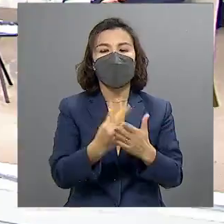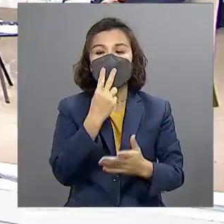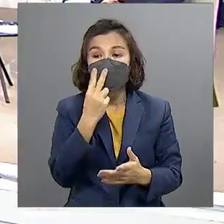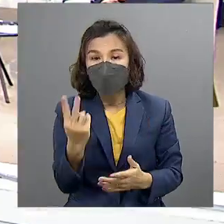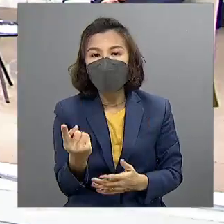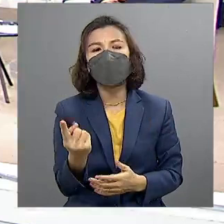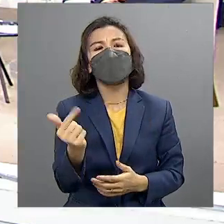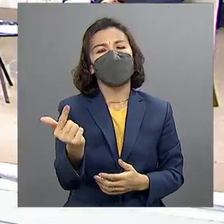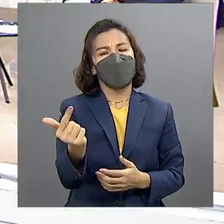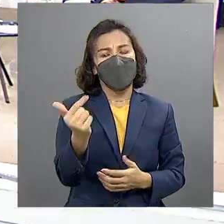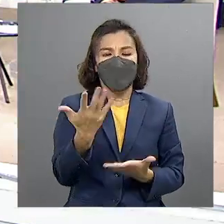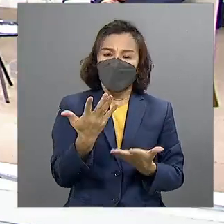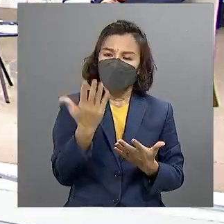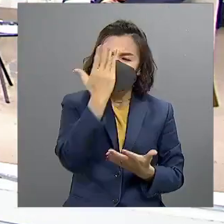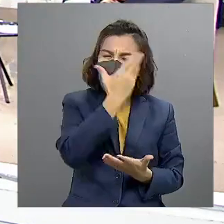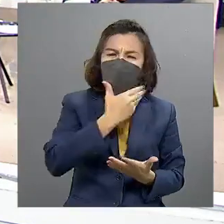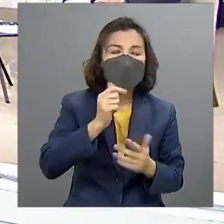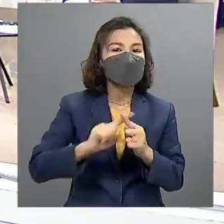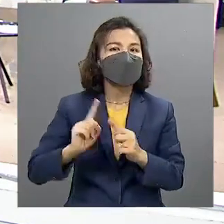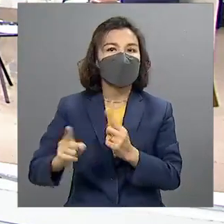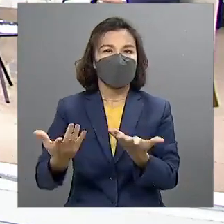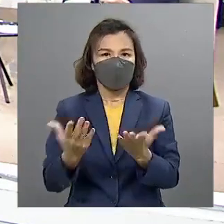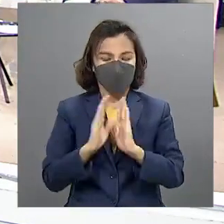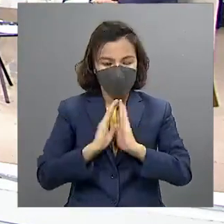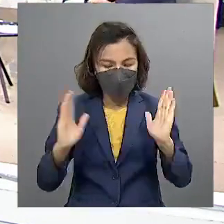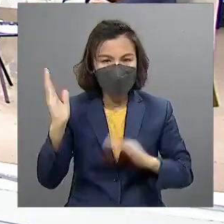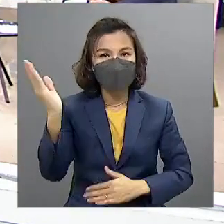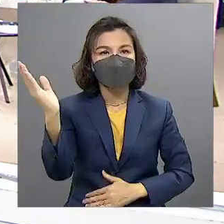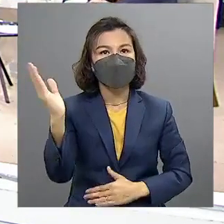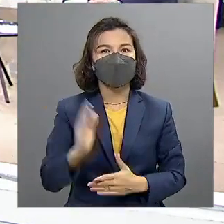ามกลางวิกฤตค่ะ ครับวันนี้ขอบคุณพี่ยุ้ยนะครับ ค่ะ สวัสดีครับ สวัสดีค่ะ